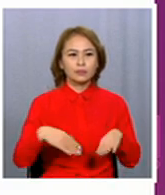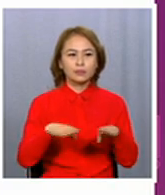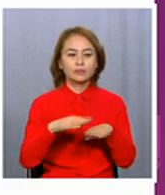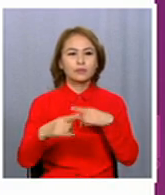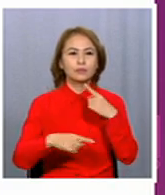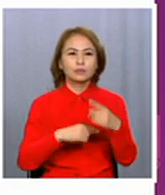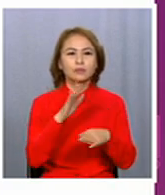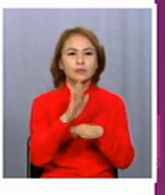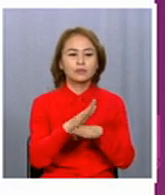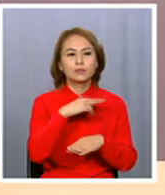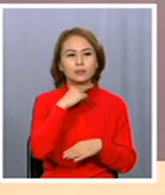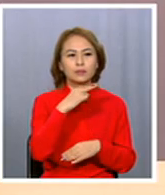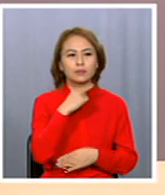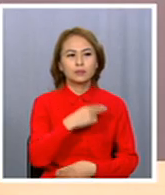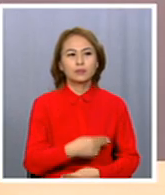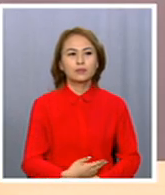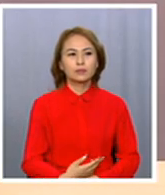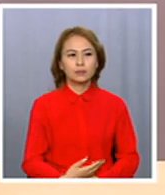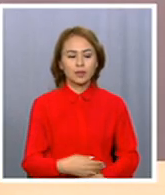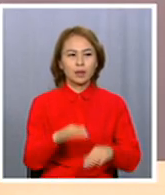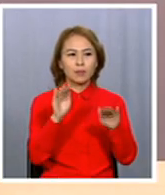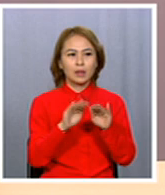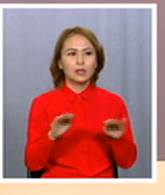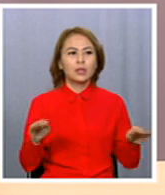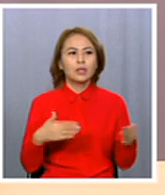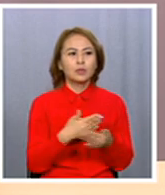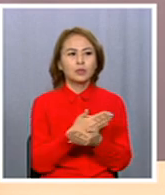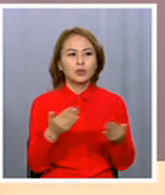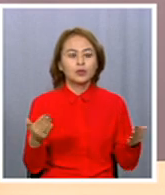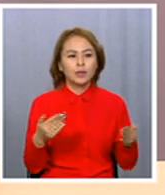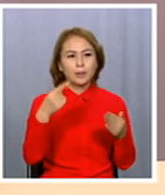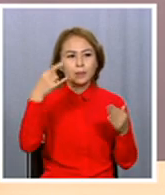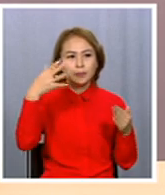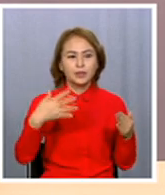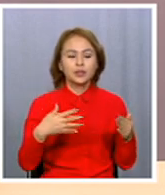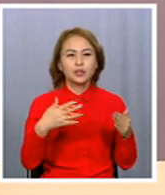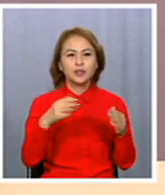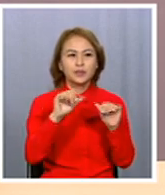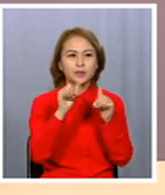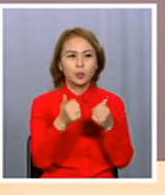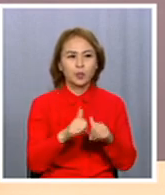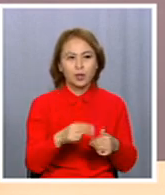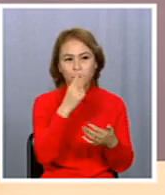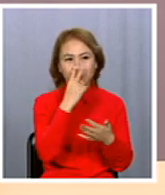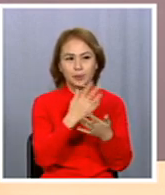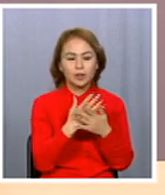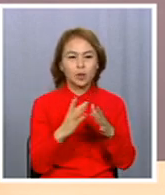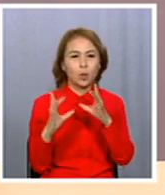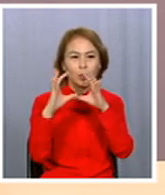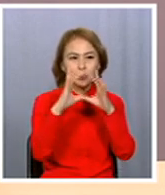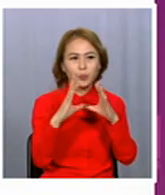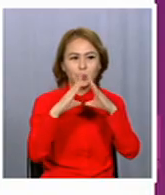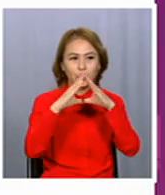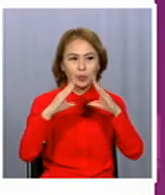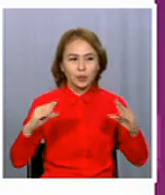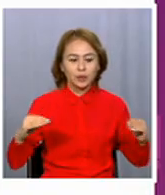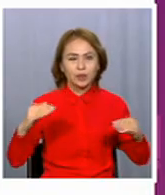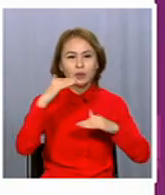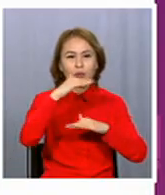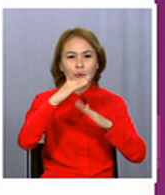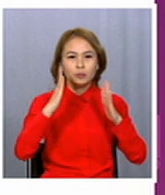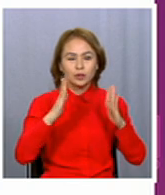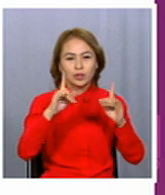тапсырмаға назар аударайық. Балалар, мұнда бірнеше дөңгелек, үш бұрыш, тік төрт бұрыш жұлдызша